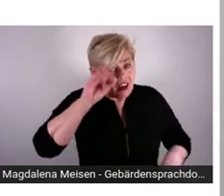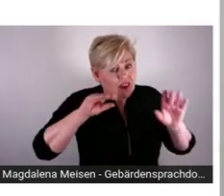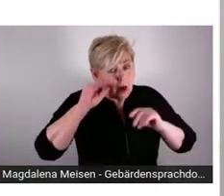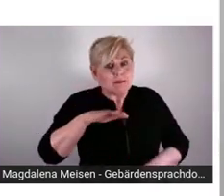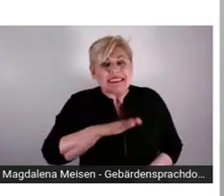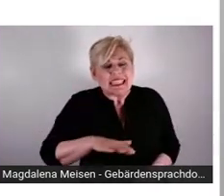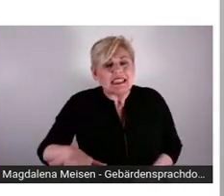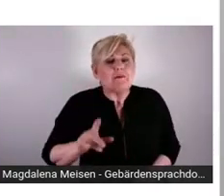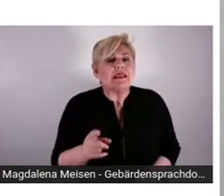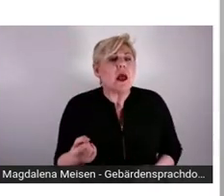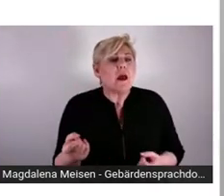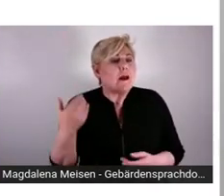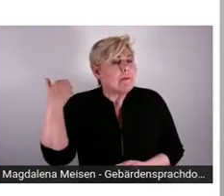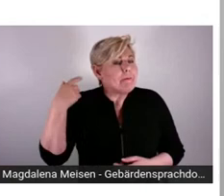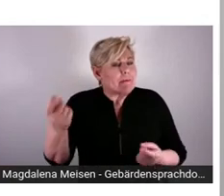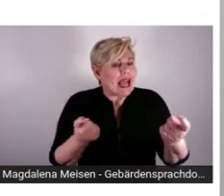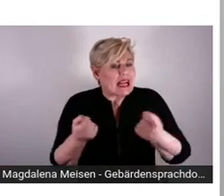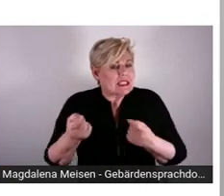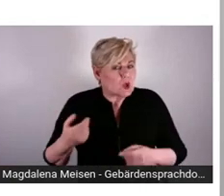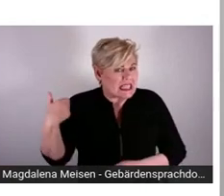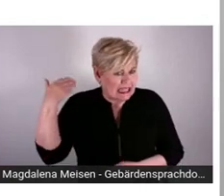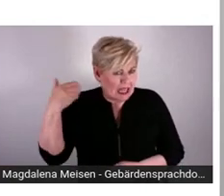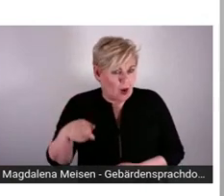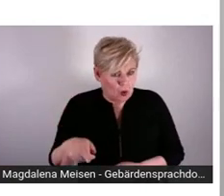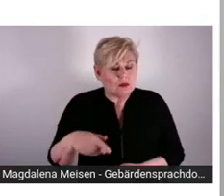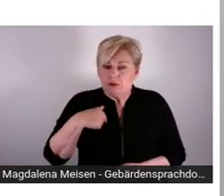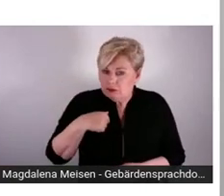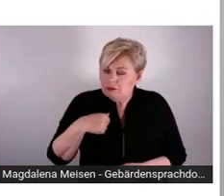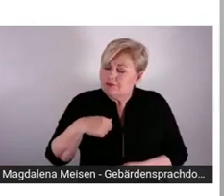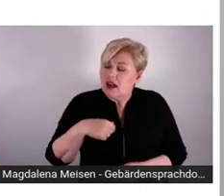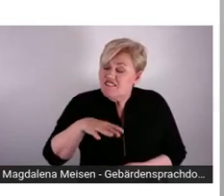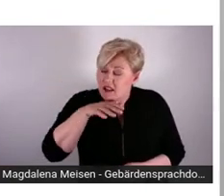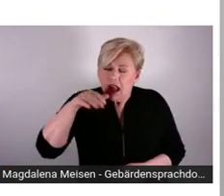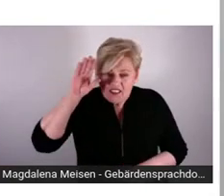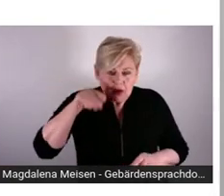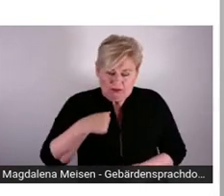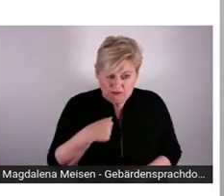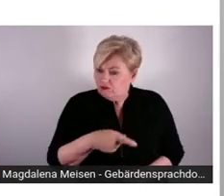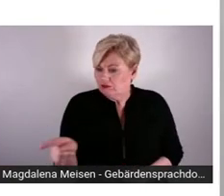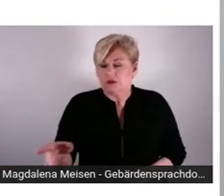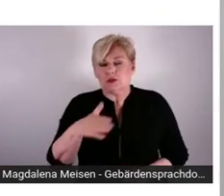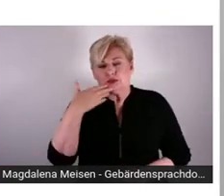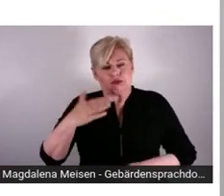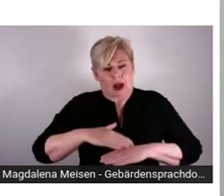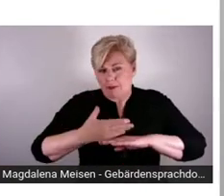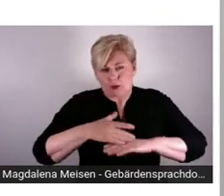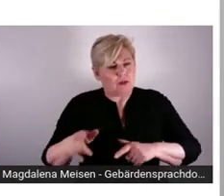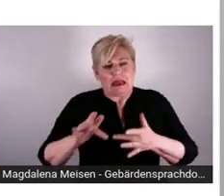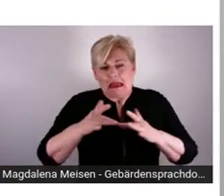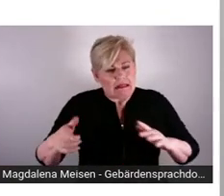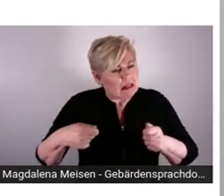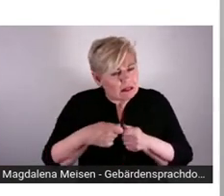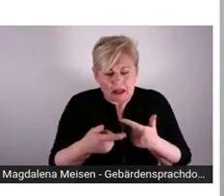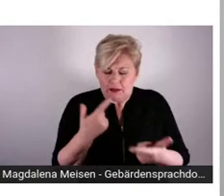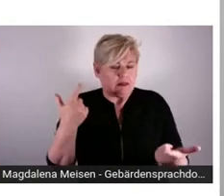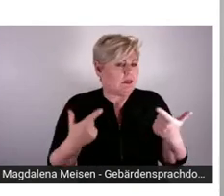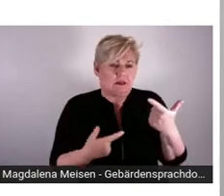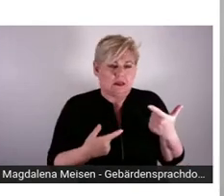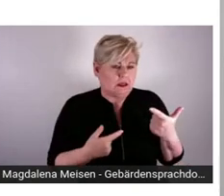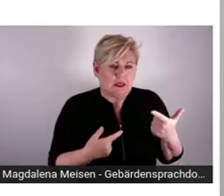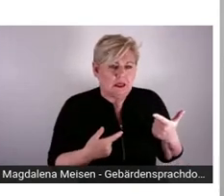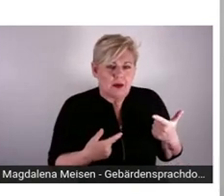mit Migrationshintergrund und ich habe die Erfahrung gemacht, dass die keinen Laptop haben, keinen Internetanschluss